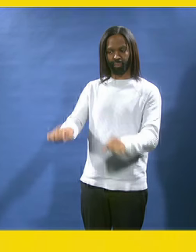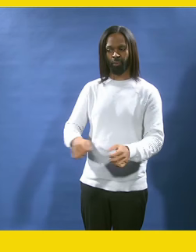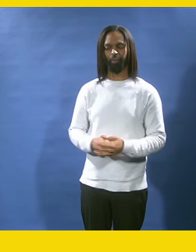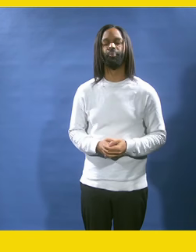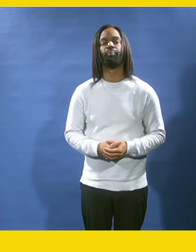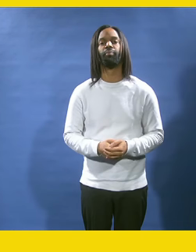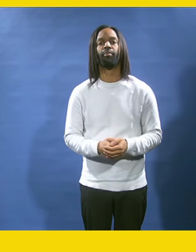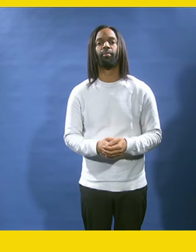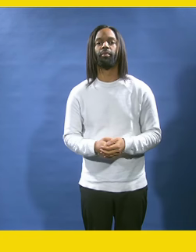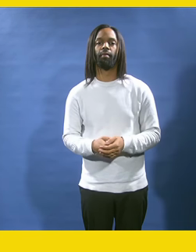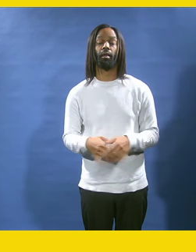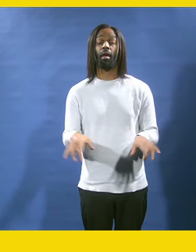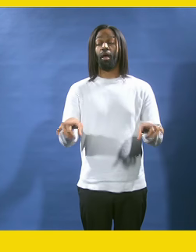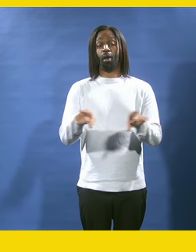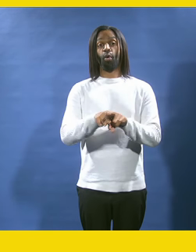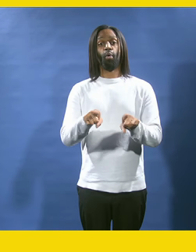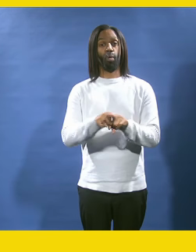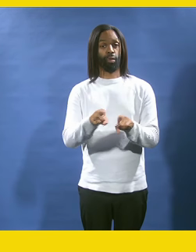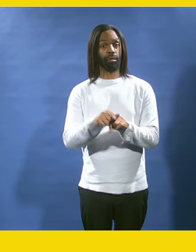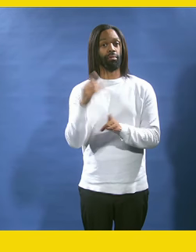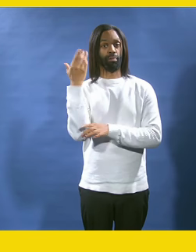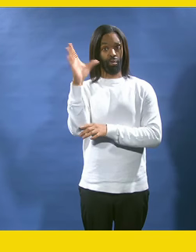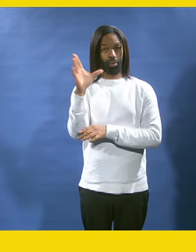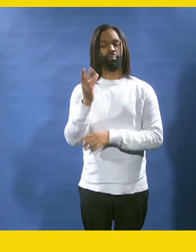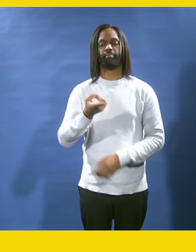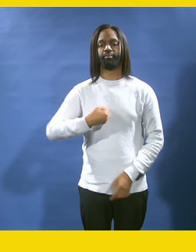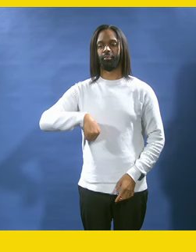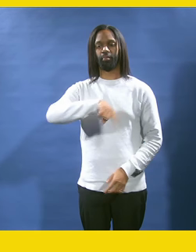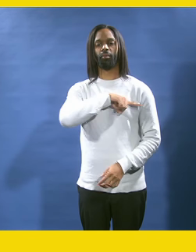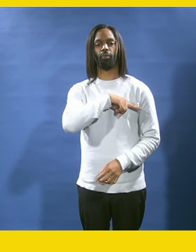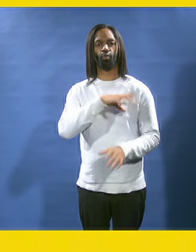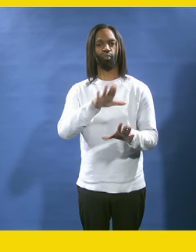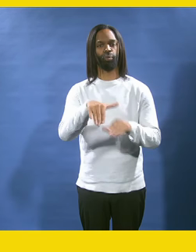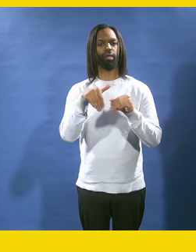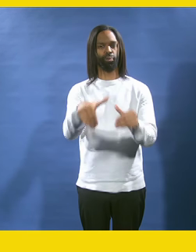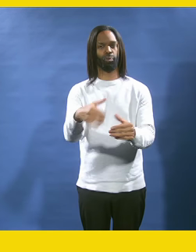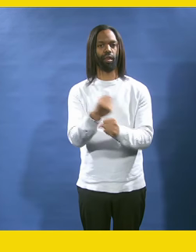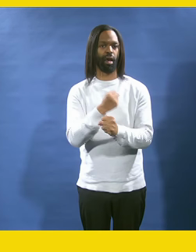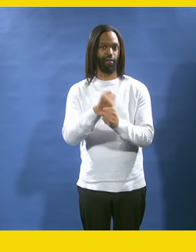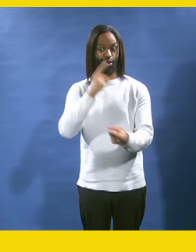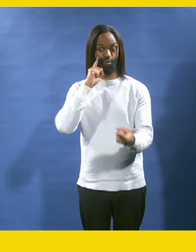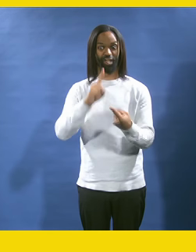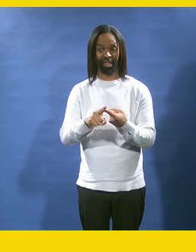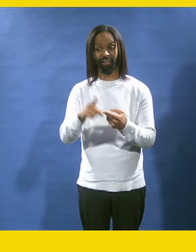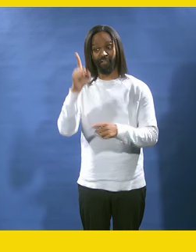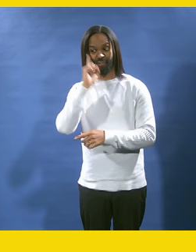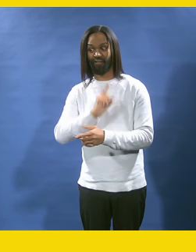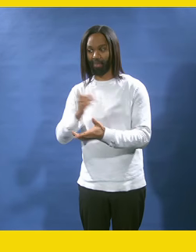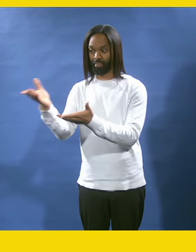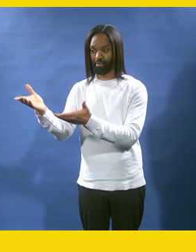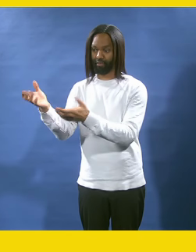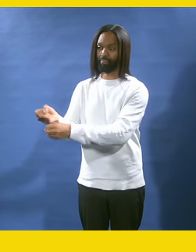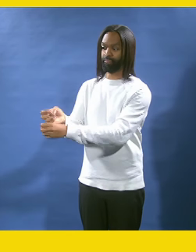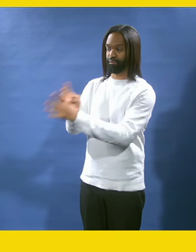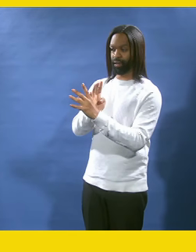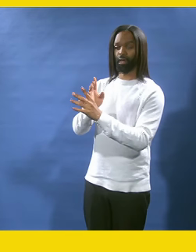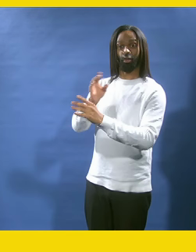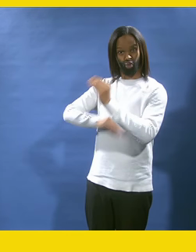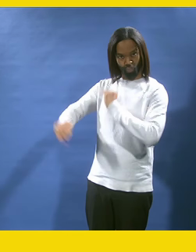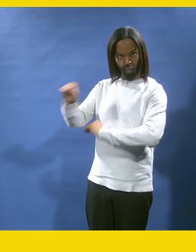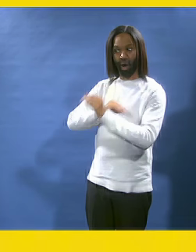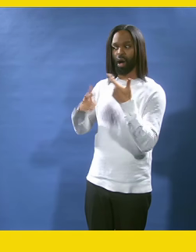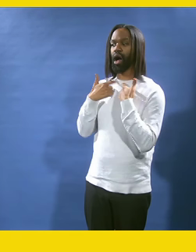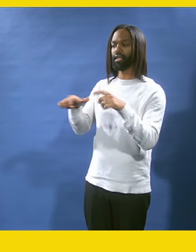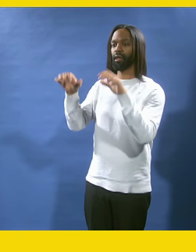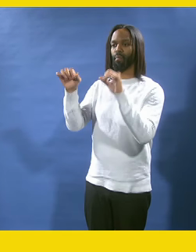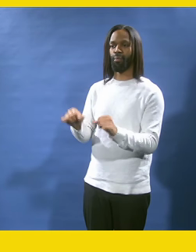travailler pour les femmes, notamment pour l'accès aux soins, et notamment en ruralité,